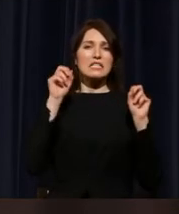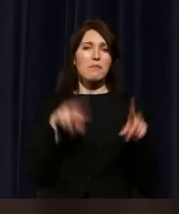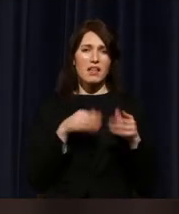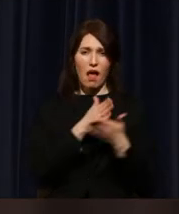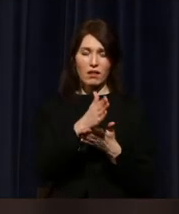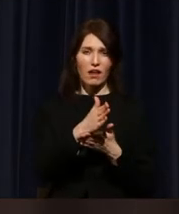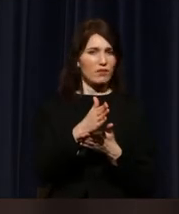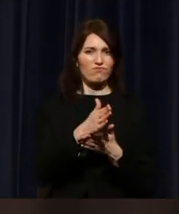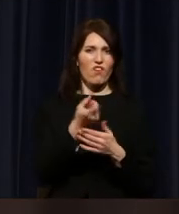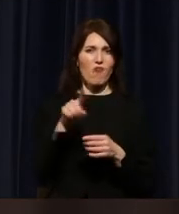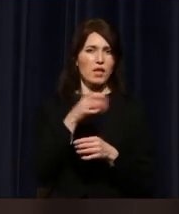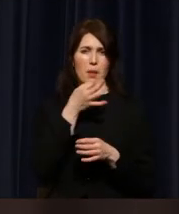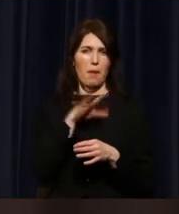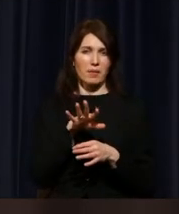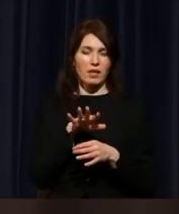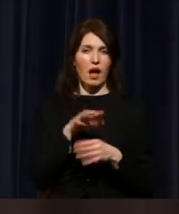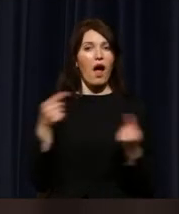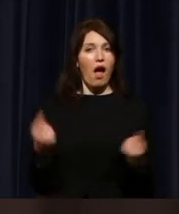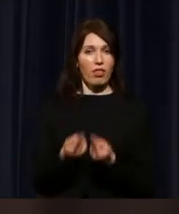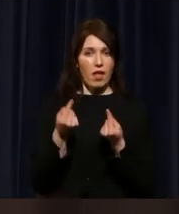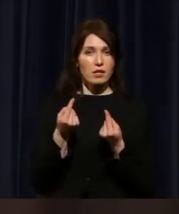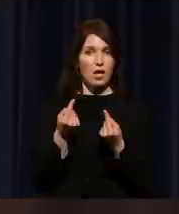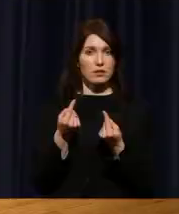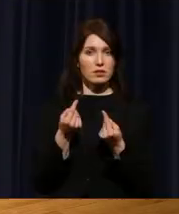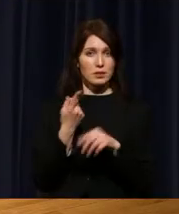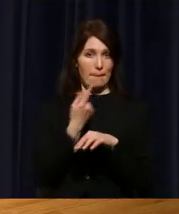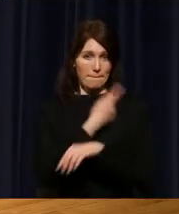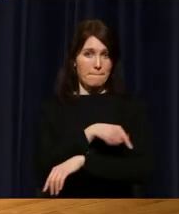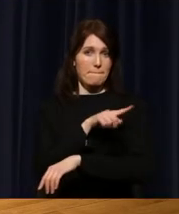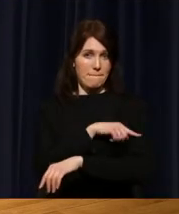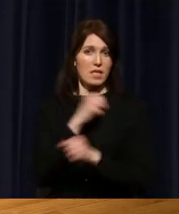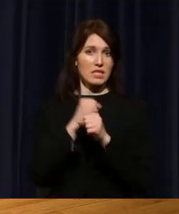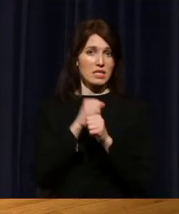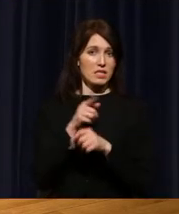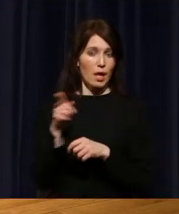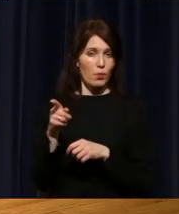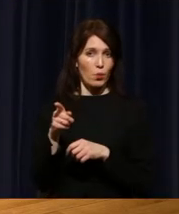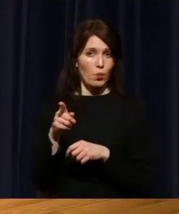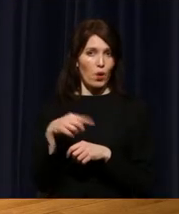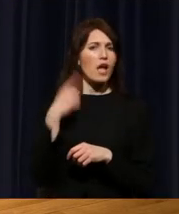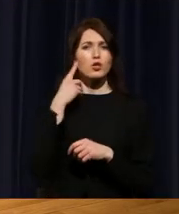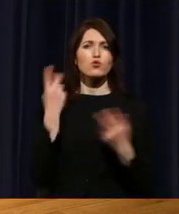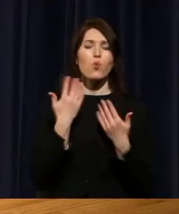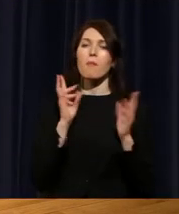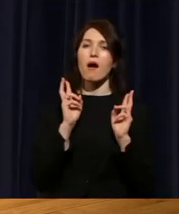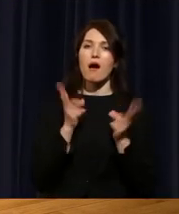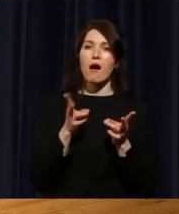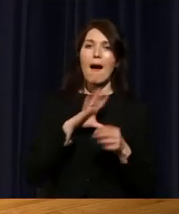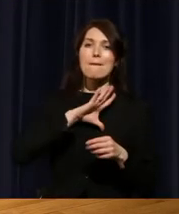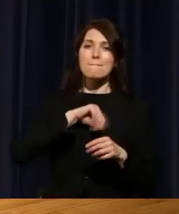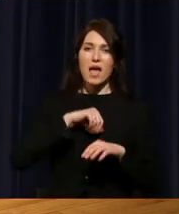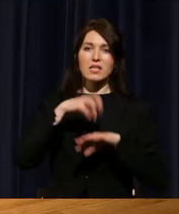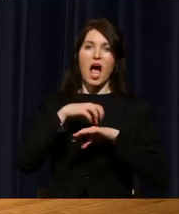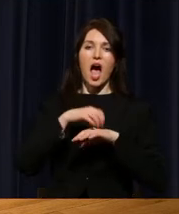nepatīk? Nu, tas, visticamāk, laikam attiecas uz medicīnas darbiniekiem. Bet tas ir domāts pēc